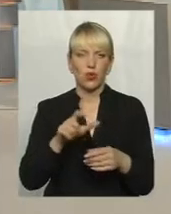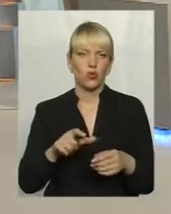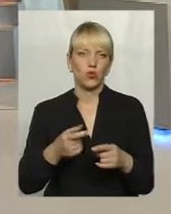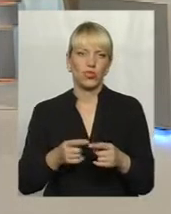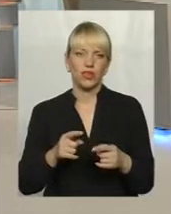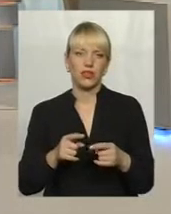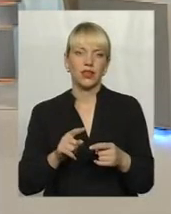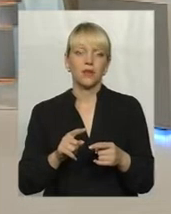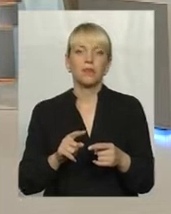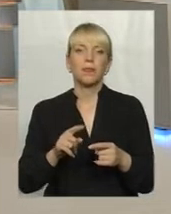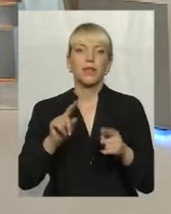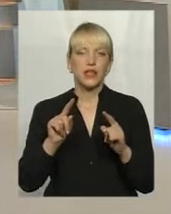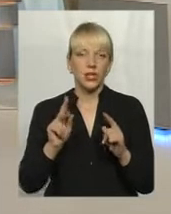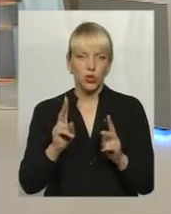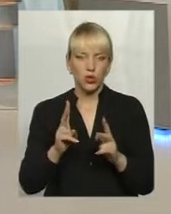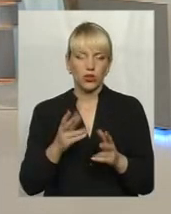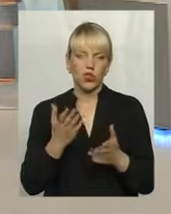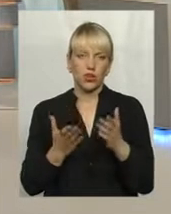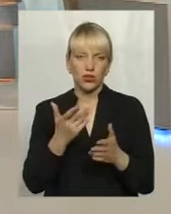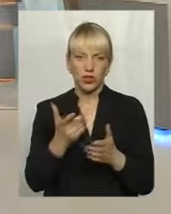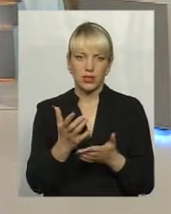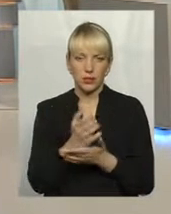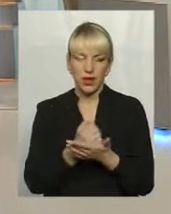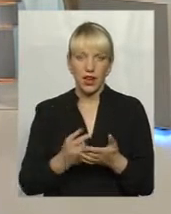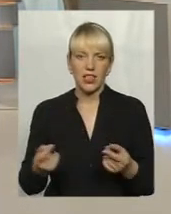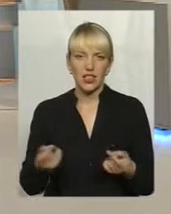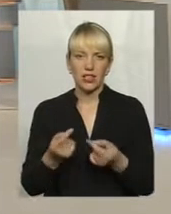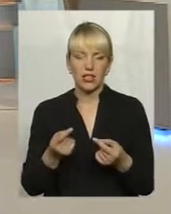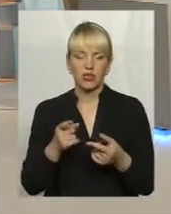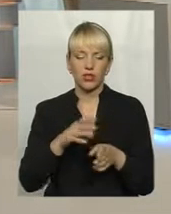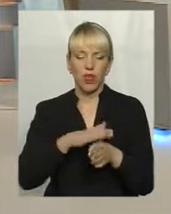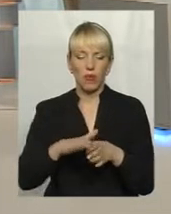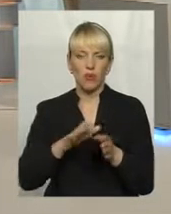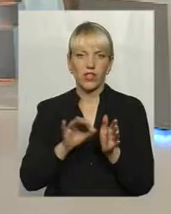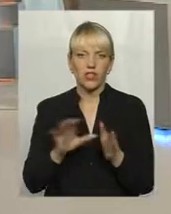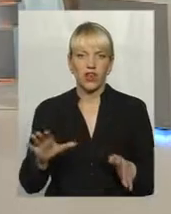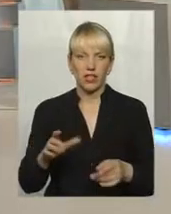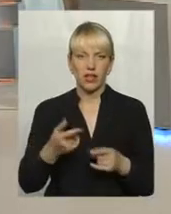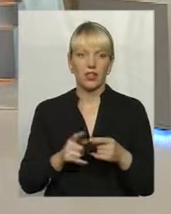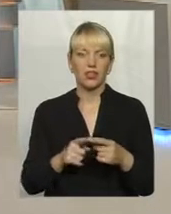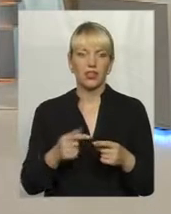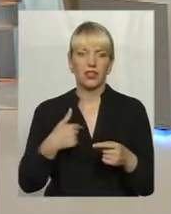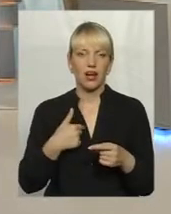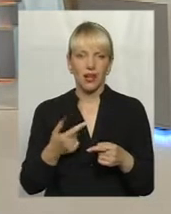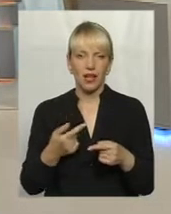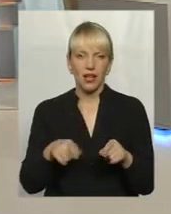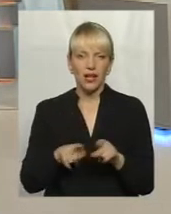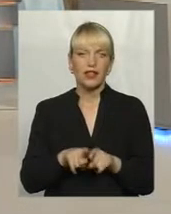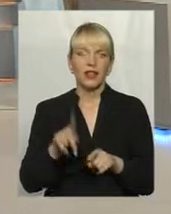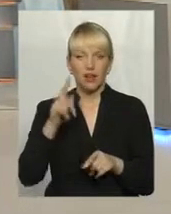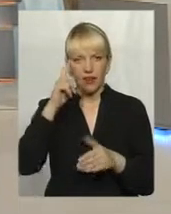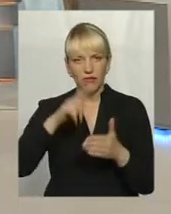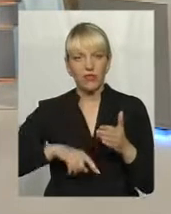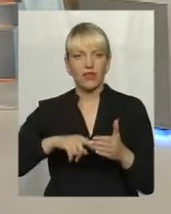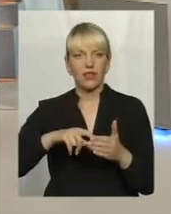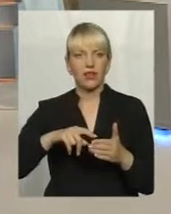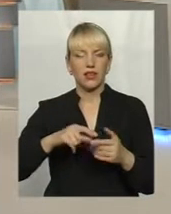даним урожаєм. Тому, коли ти збираєш зерно, ти наповнюєшся енергетикою. Для мене це така сакральна річ, і я дуже радий, що